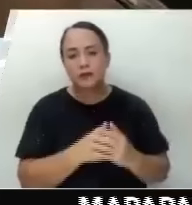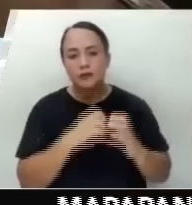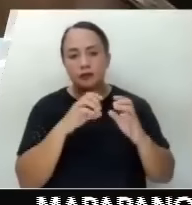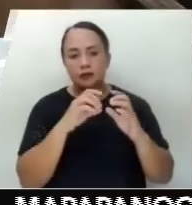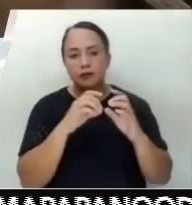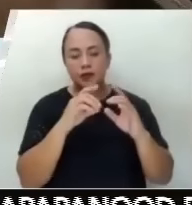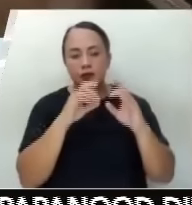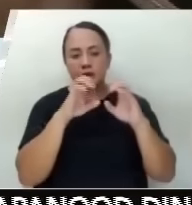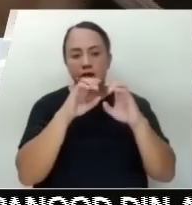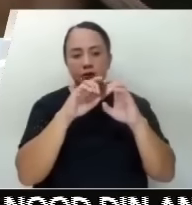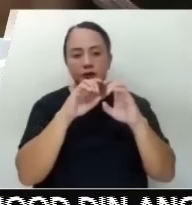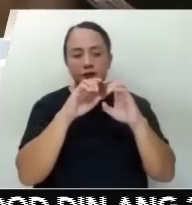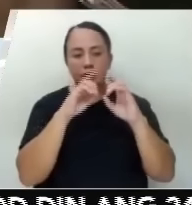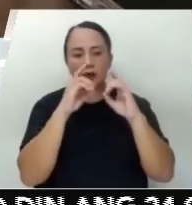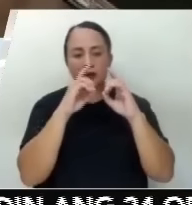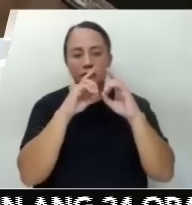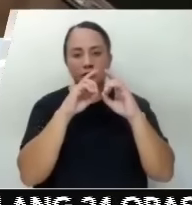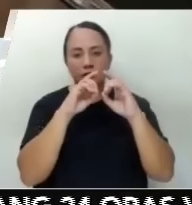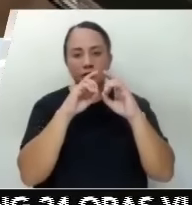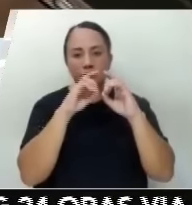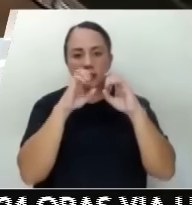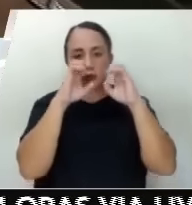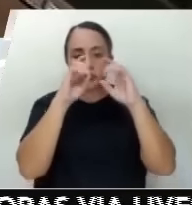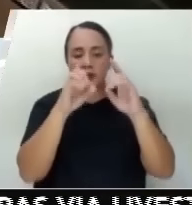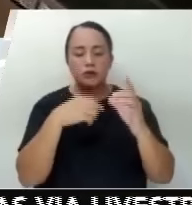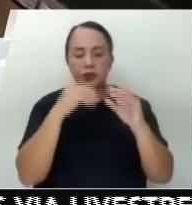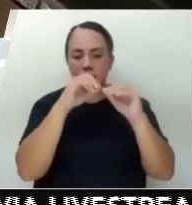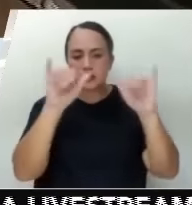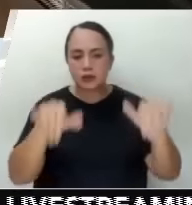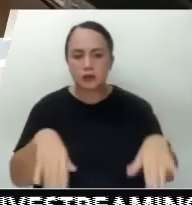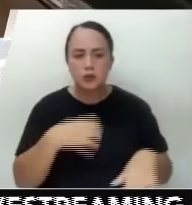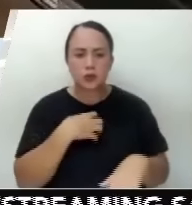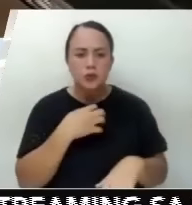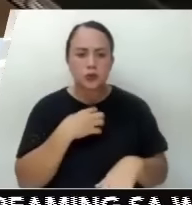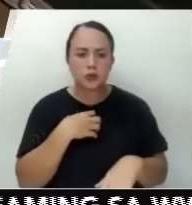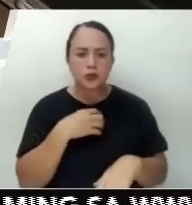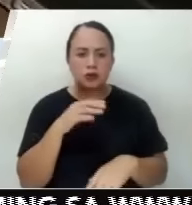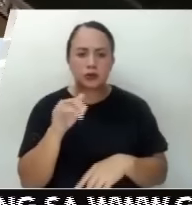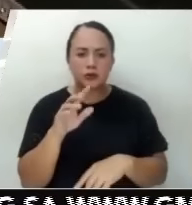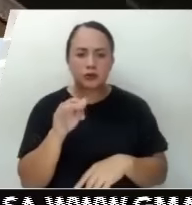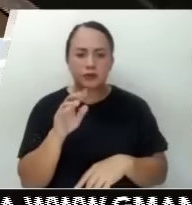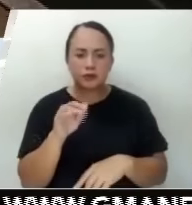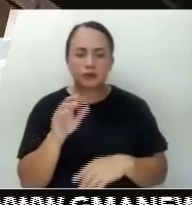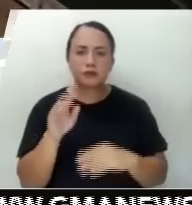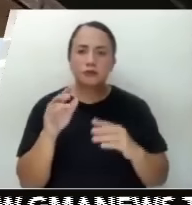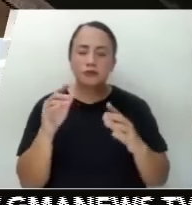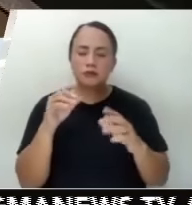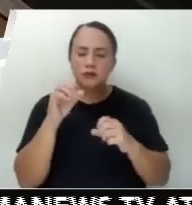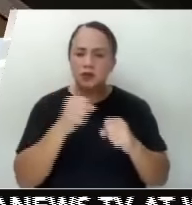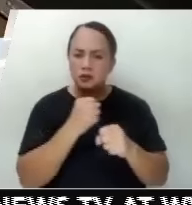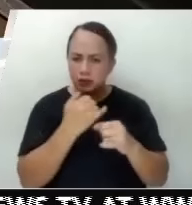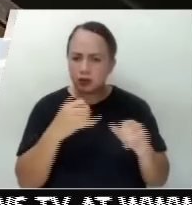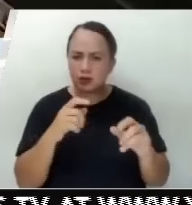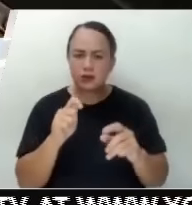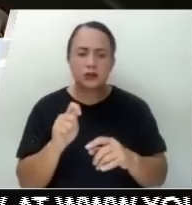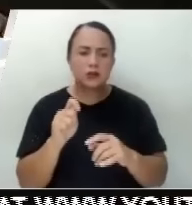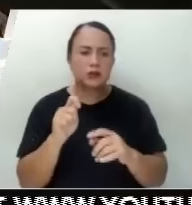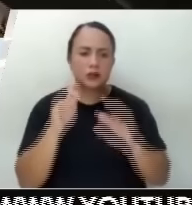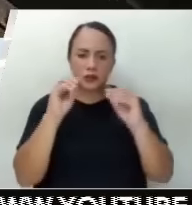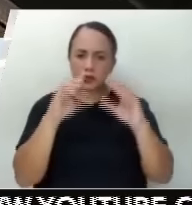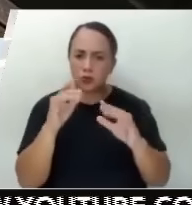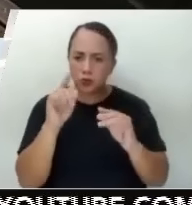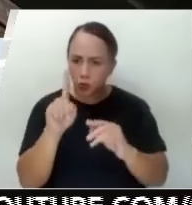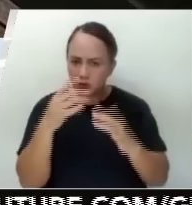Narinig natin yung mga reklamo nila. Parang meron dyan yung mga 15 taon, teacher 1 pa lang sila. So ayusin namin yung promotion system